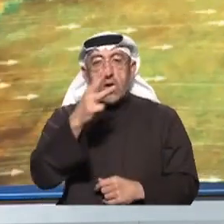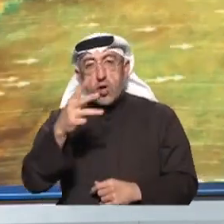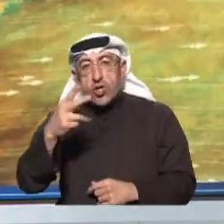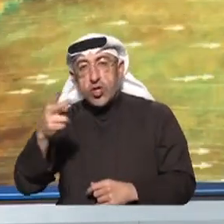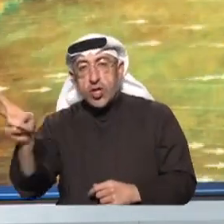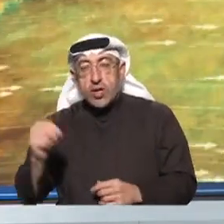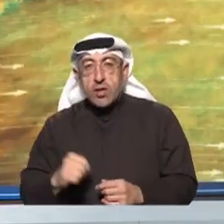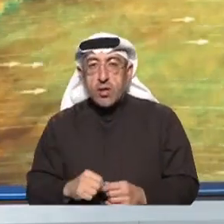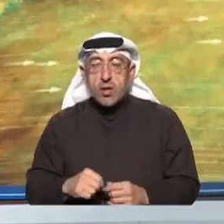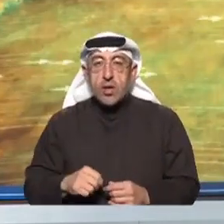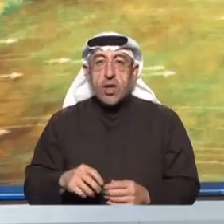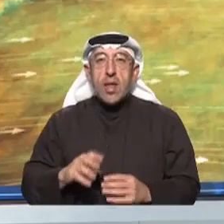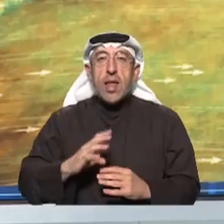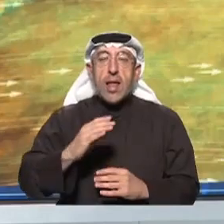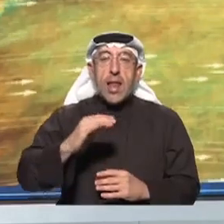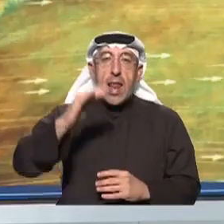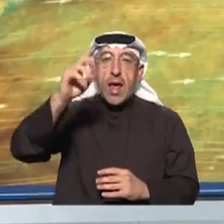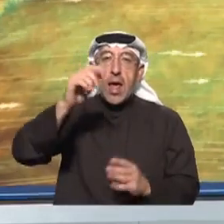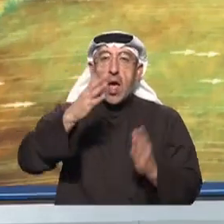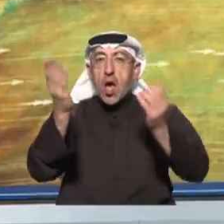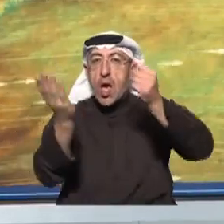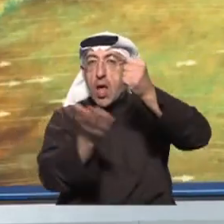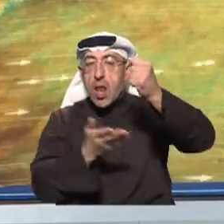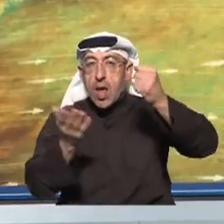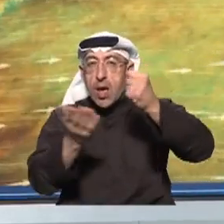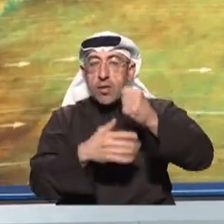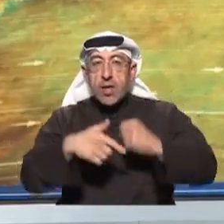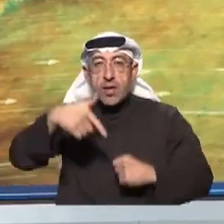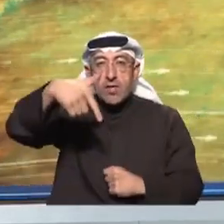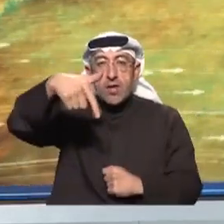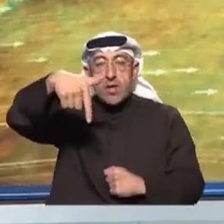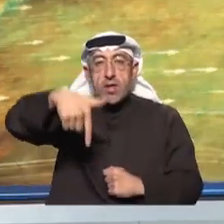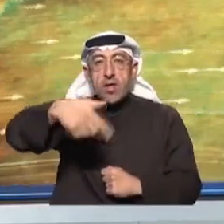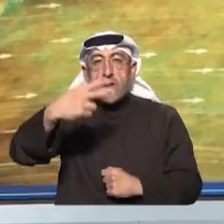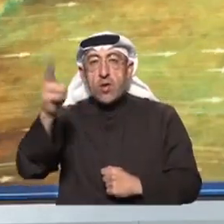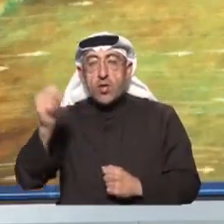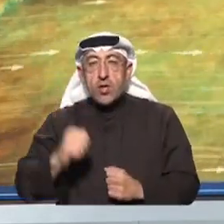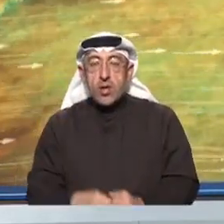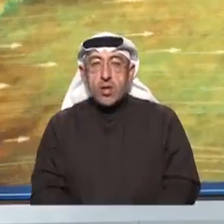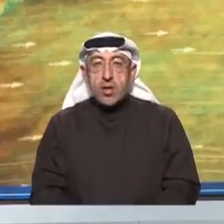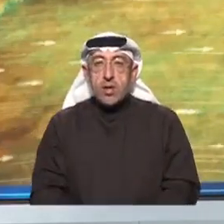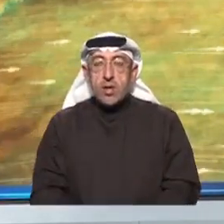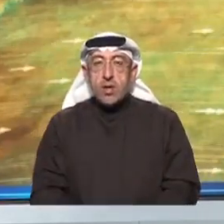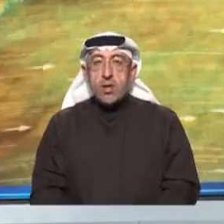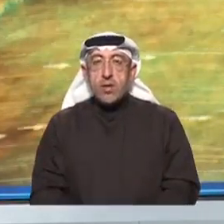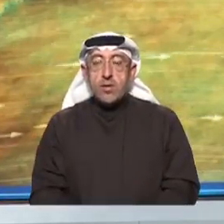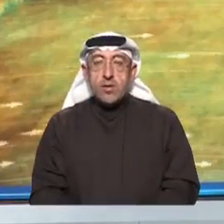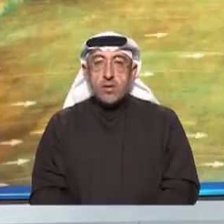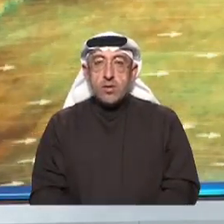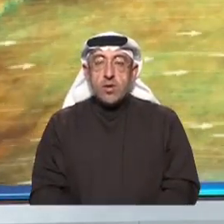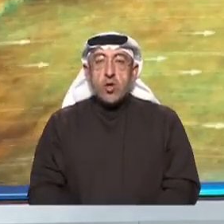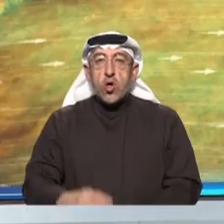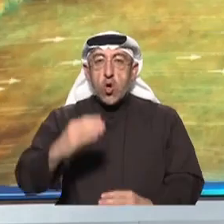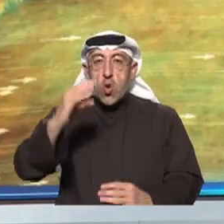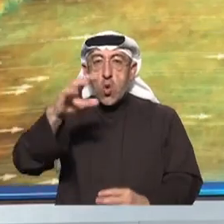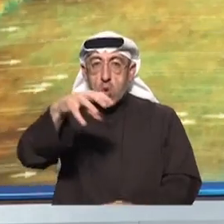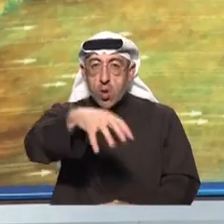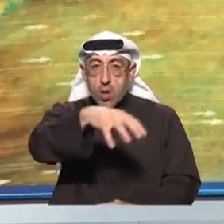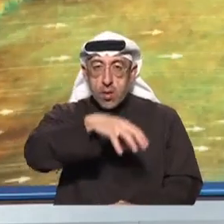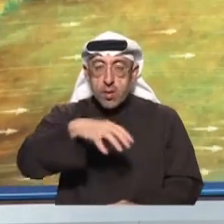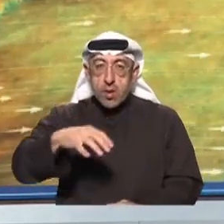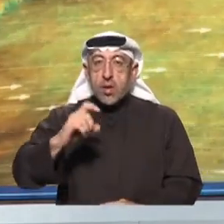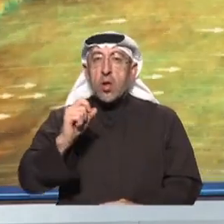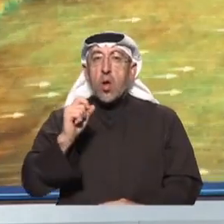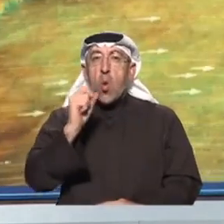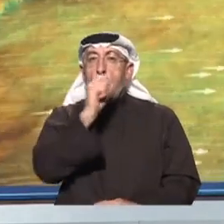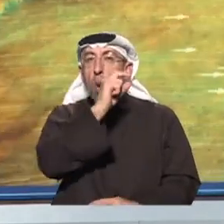العبدلي 26 درجة مئوية. الشقاية والسالمي 28 درجة مئوية. وكذلك بالنسبة لمناطقنا الجنوبية الوفرة